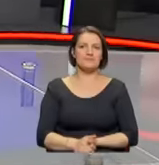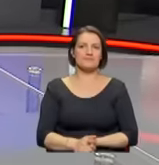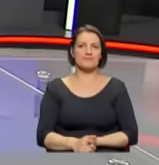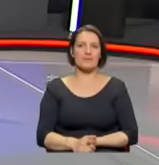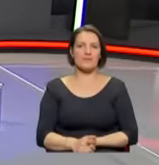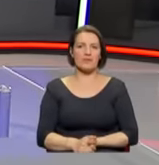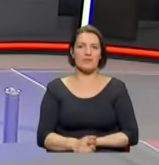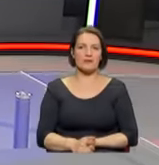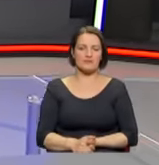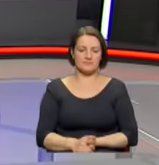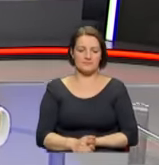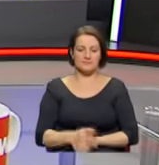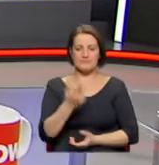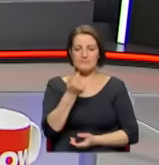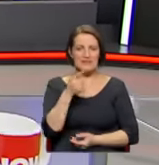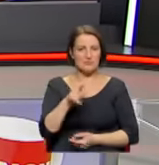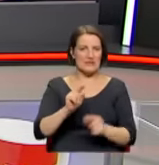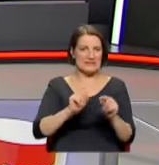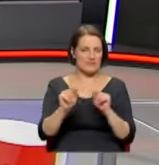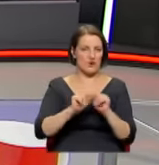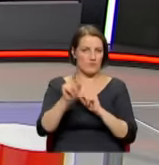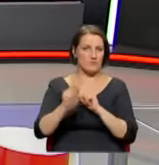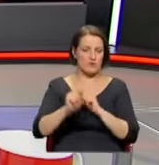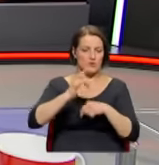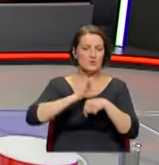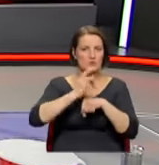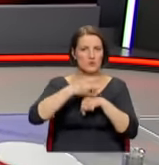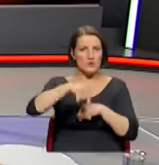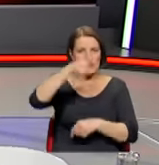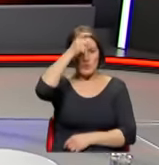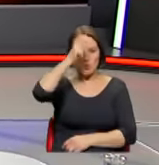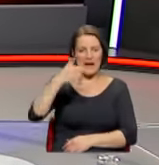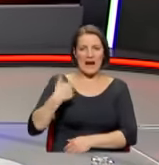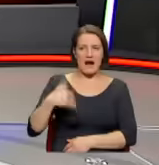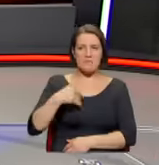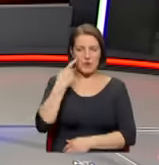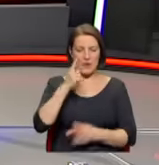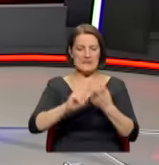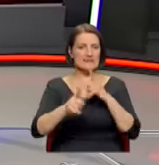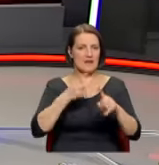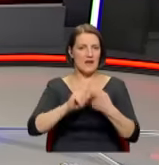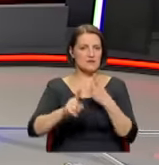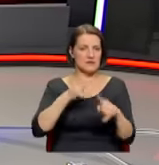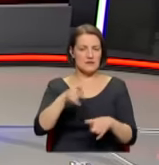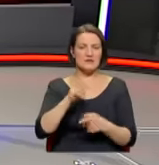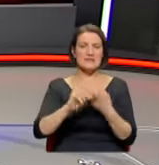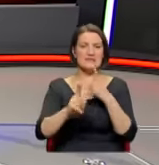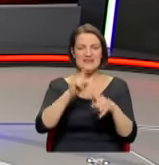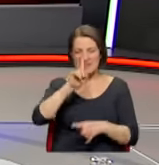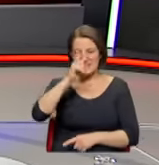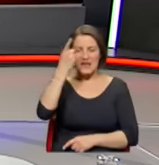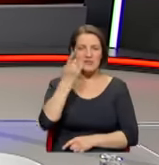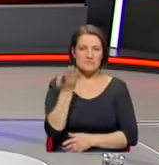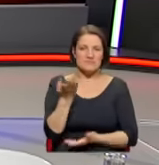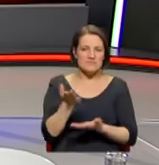Evet, biraz burada tasarruf edilse bu ülke gerçekten kamuda siyasette, siyaset tek geçim